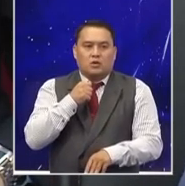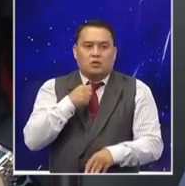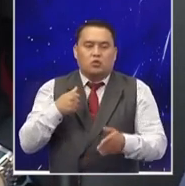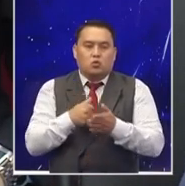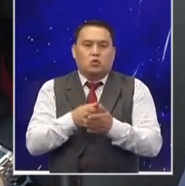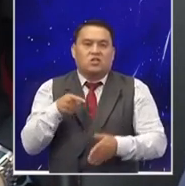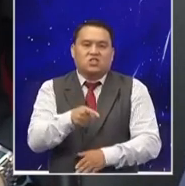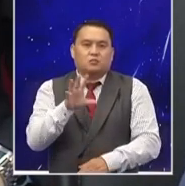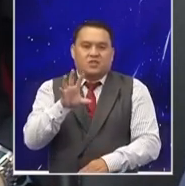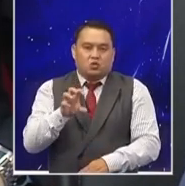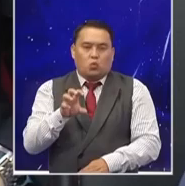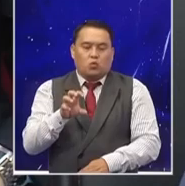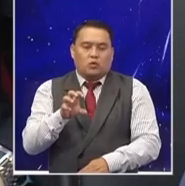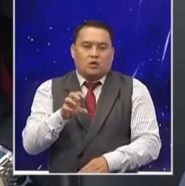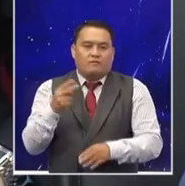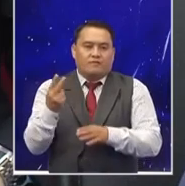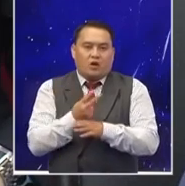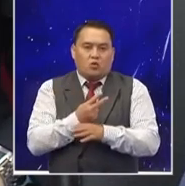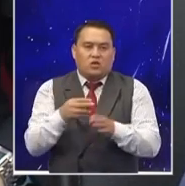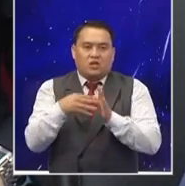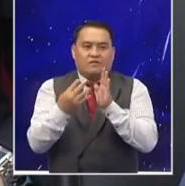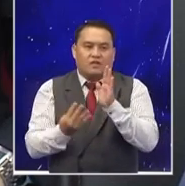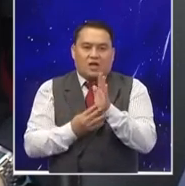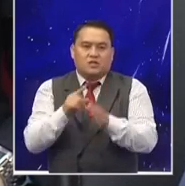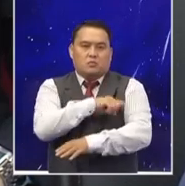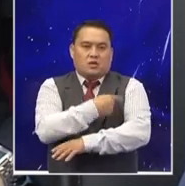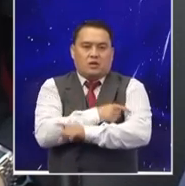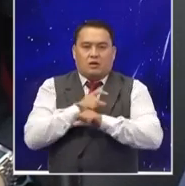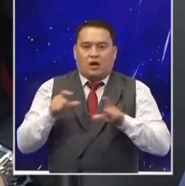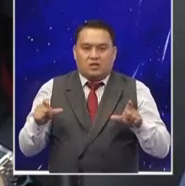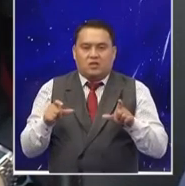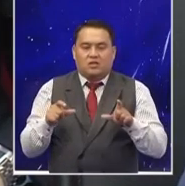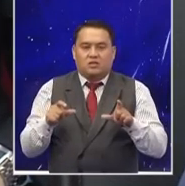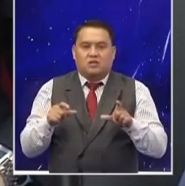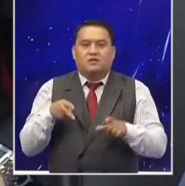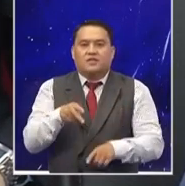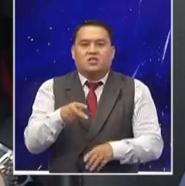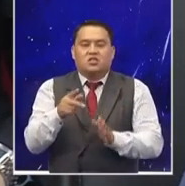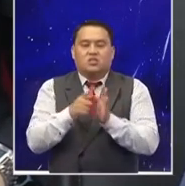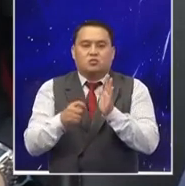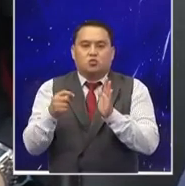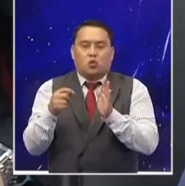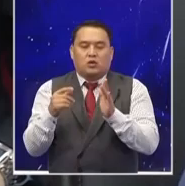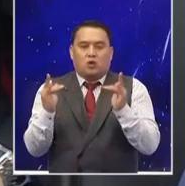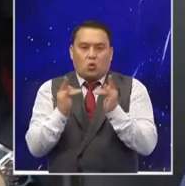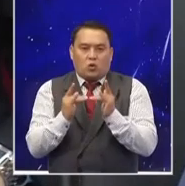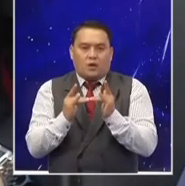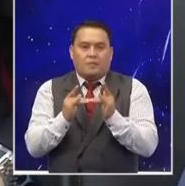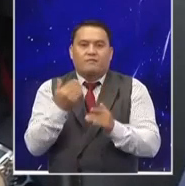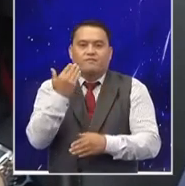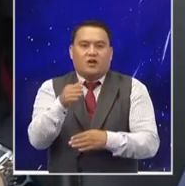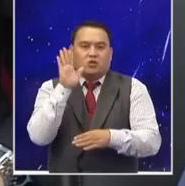1500 второй категории под 19 лет организации 2780 и по вашему поручению